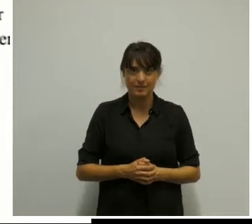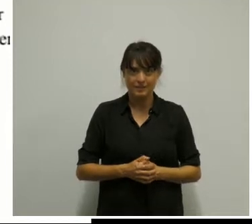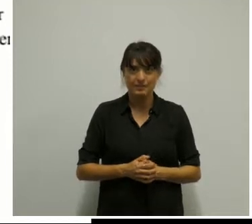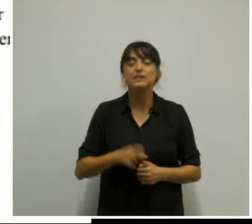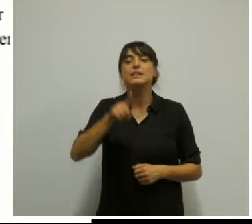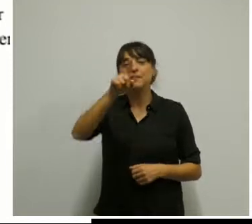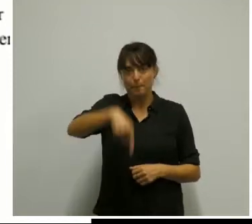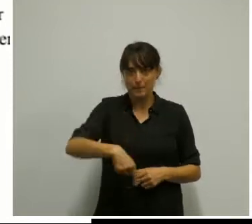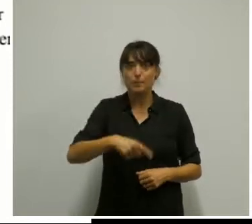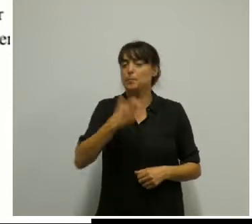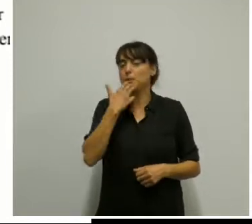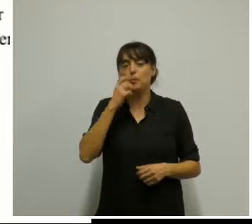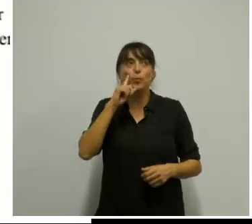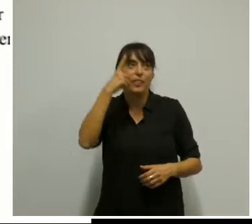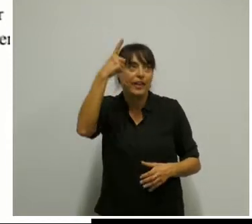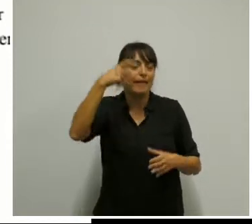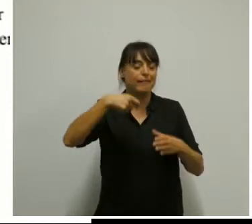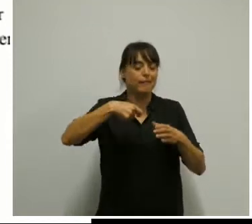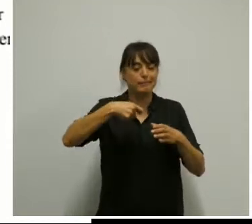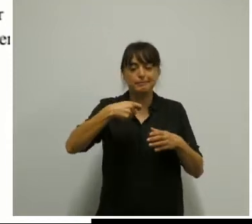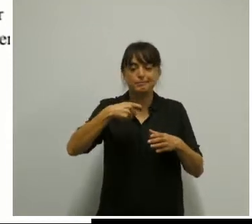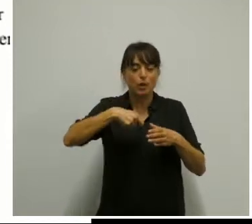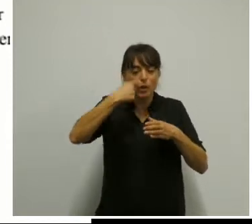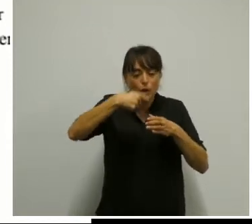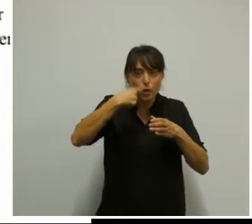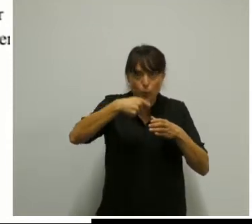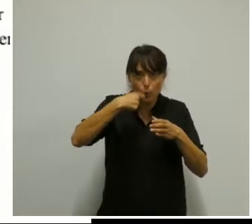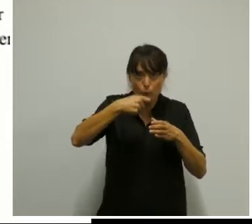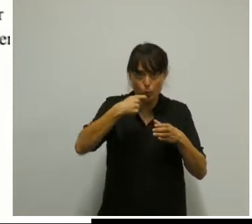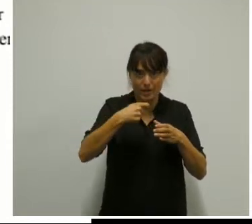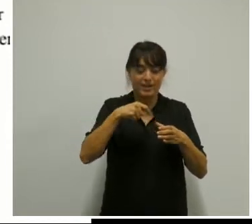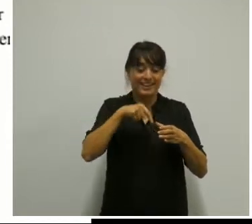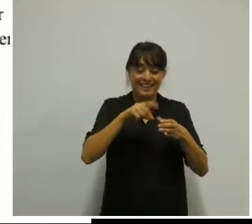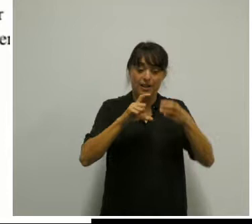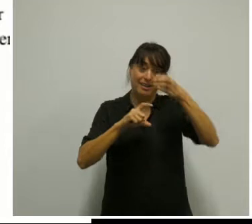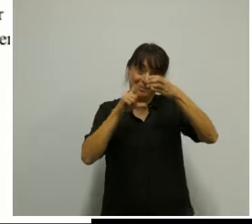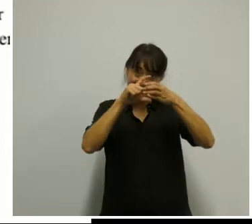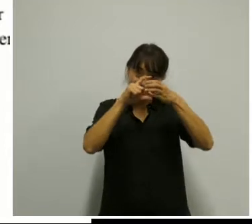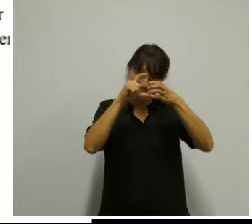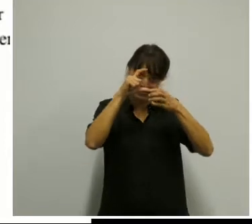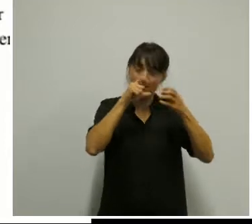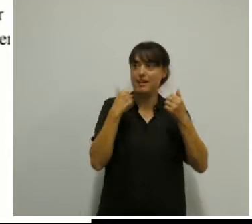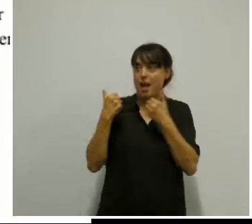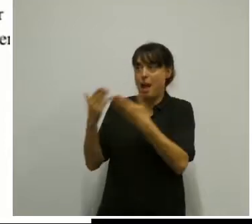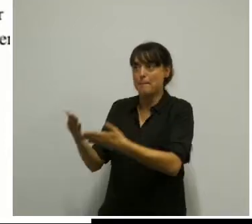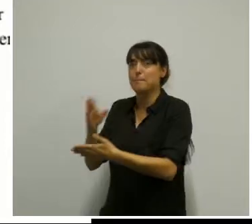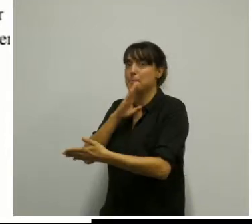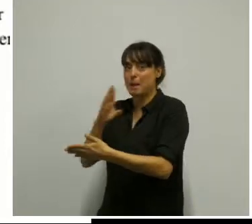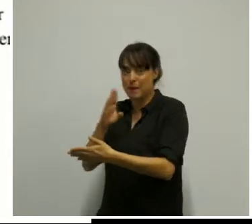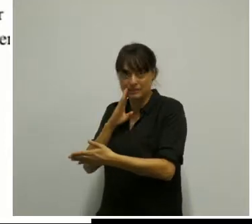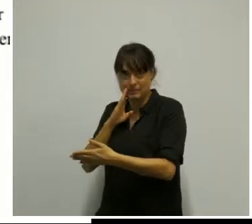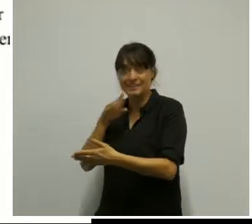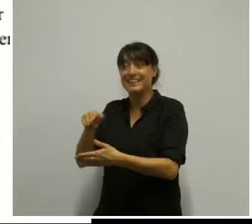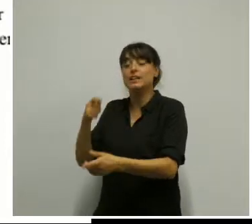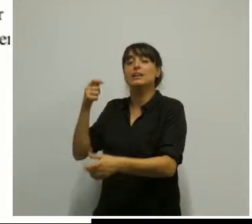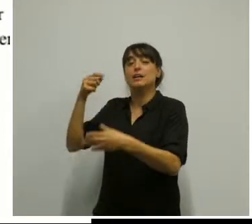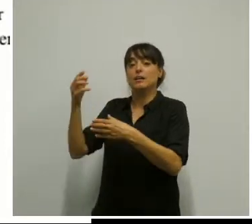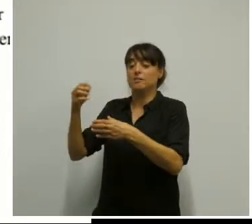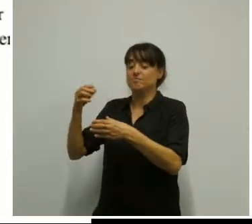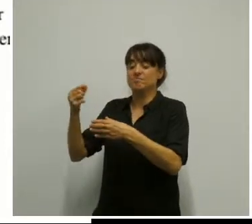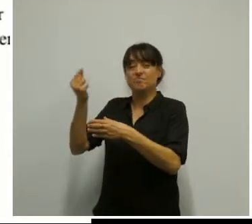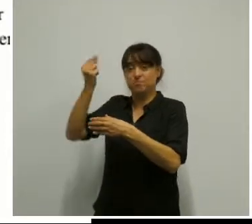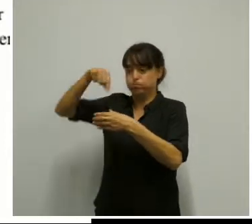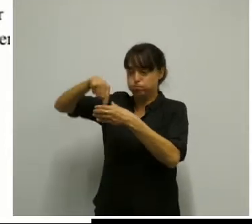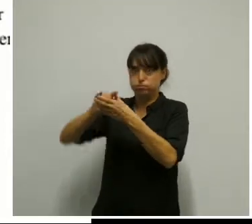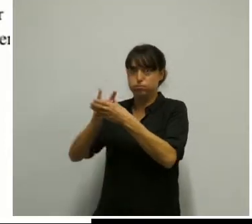per fer una plantació d'enciams per regalar a la plaça del mercat per demanar la votació. Vull dir que hi ha tot